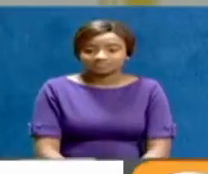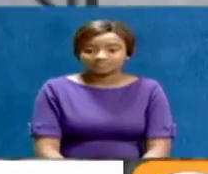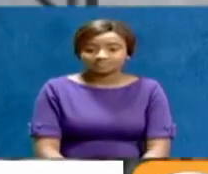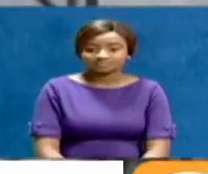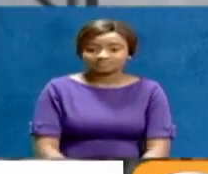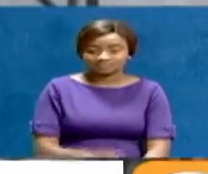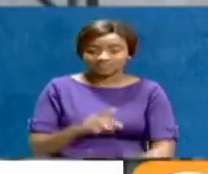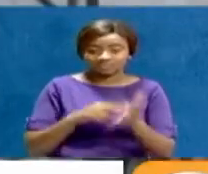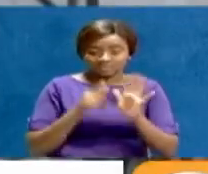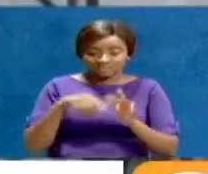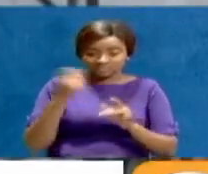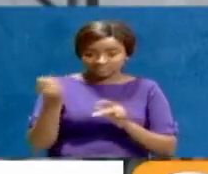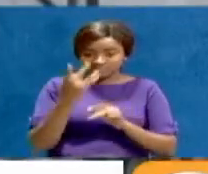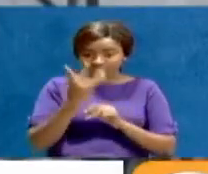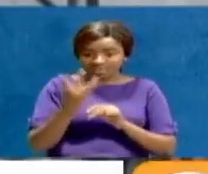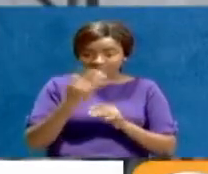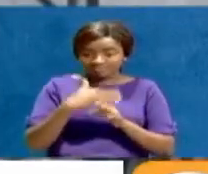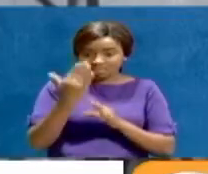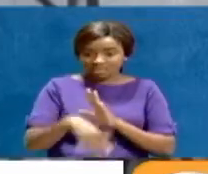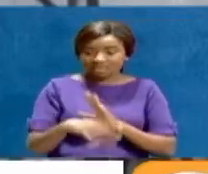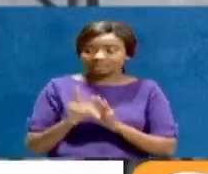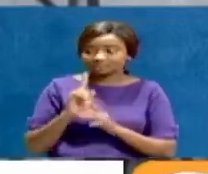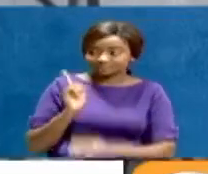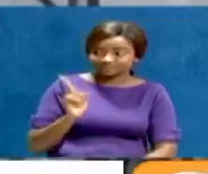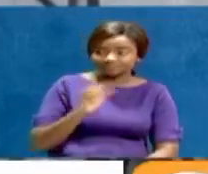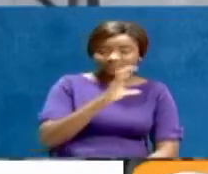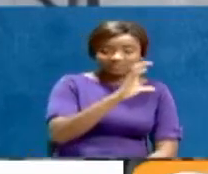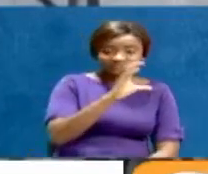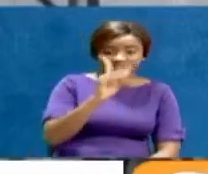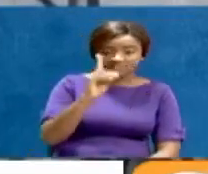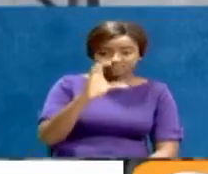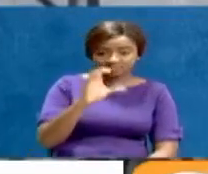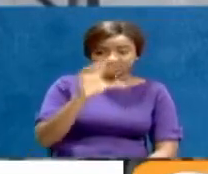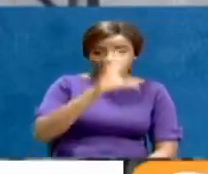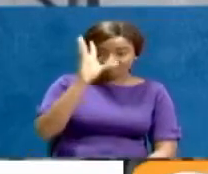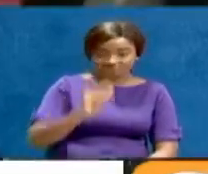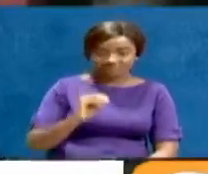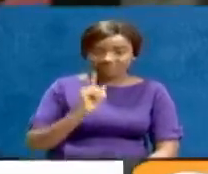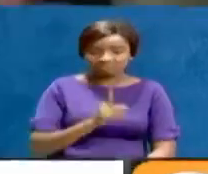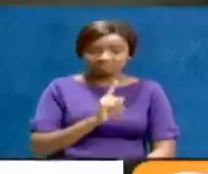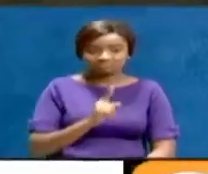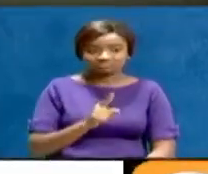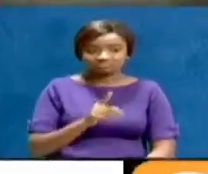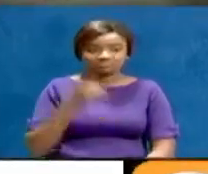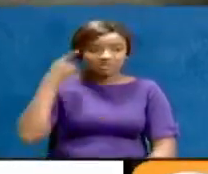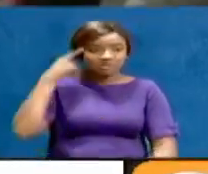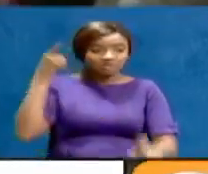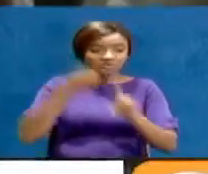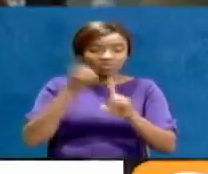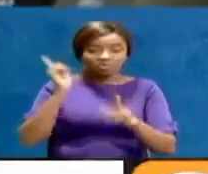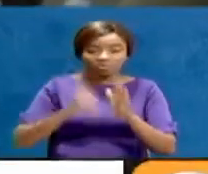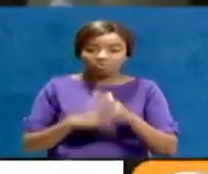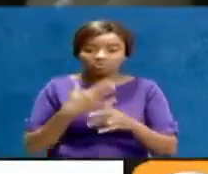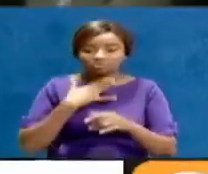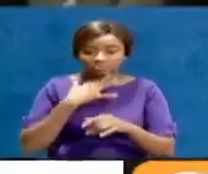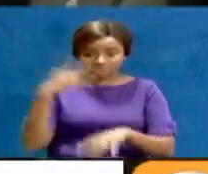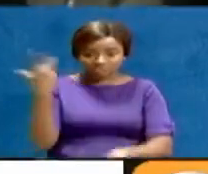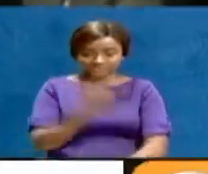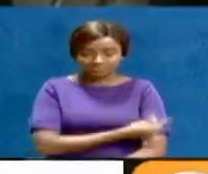Kufikia mwisho wa mwezi huu wa Aprili, shirika la kudhibiti magonjwa barani Afrika lilikuwa limelenga kuchanja watu